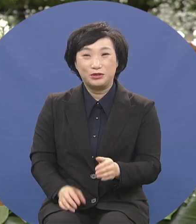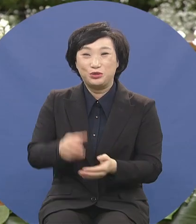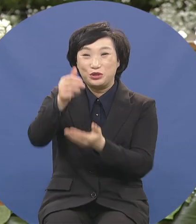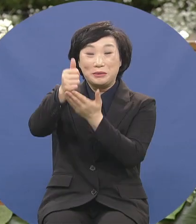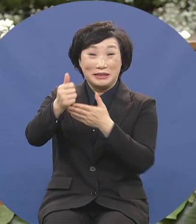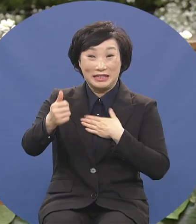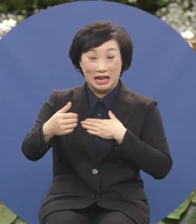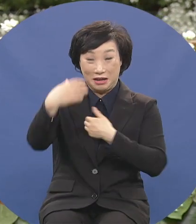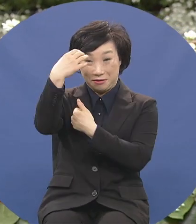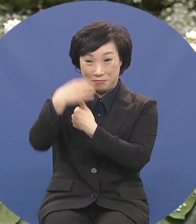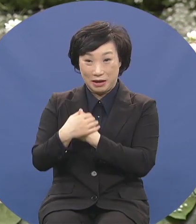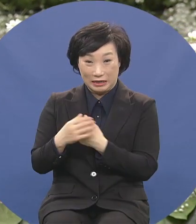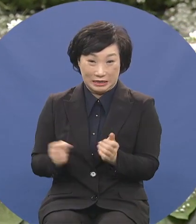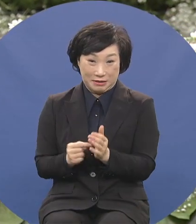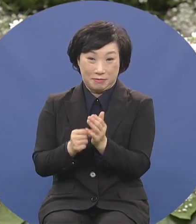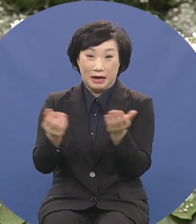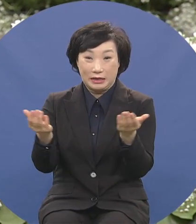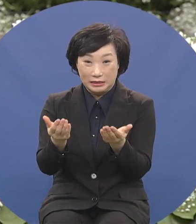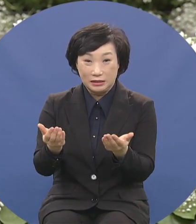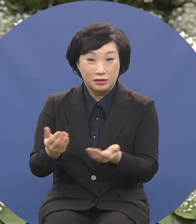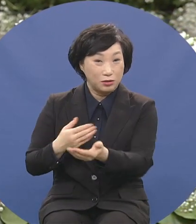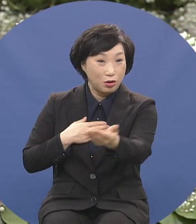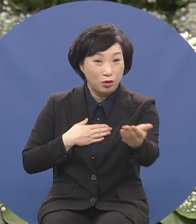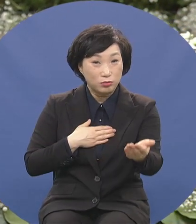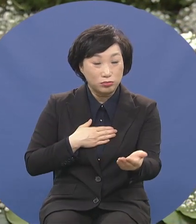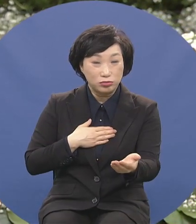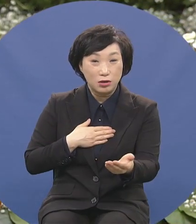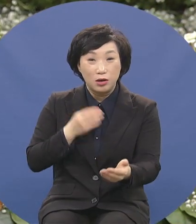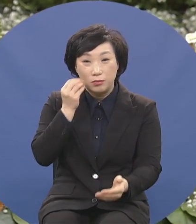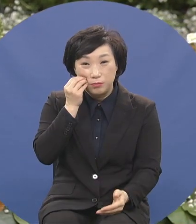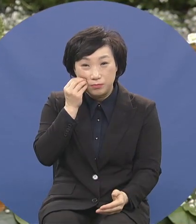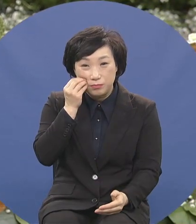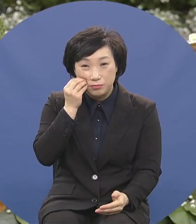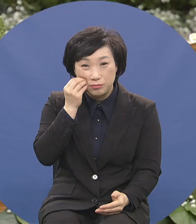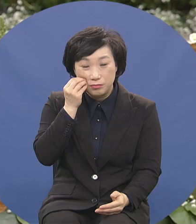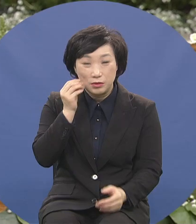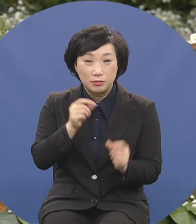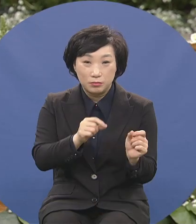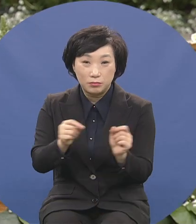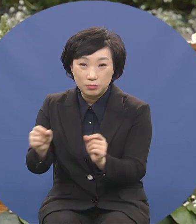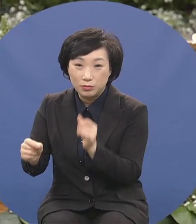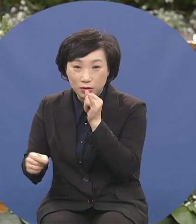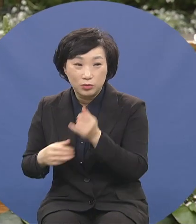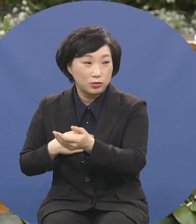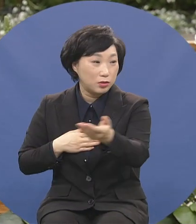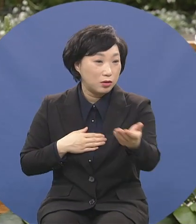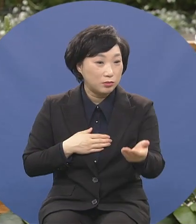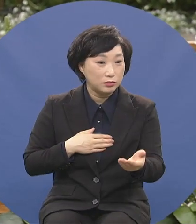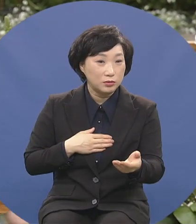주님이 내게 맡긴 다급한 일을 우리가 밀어놓고